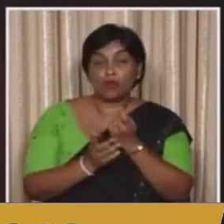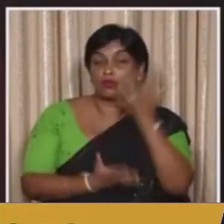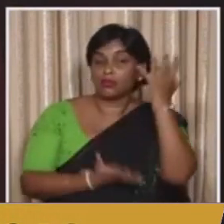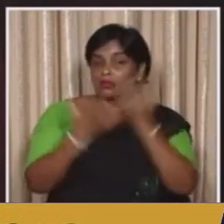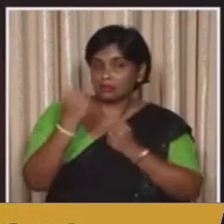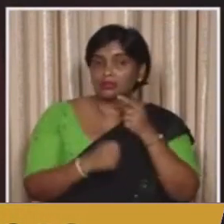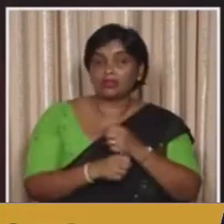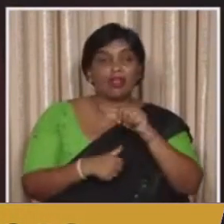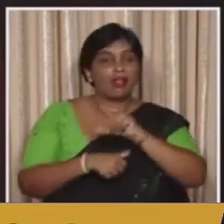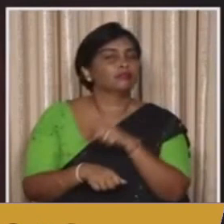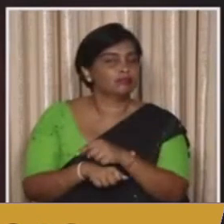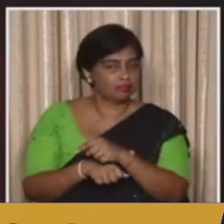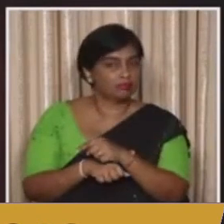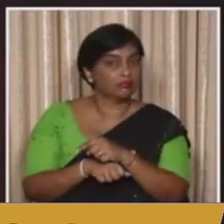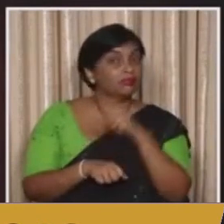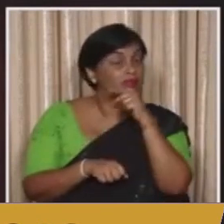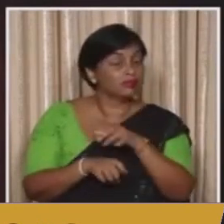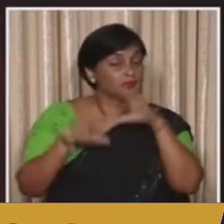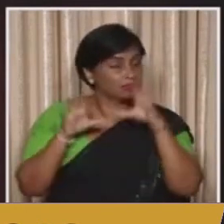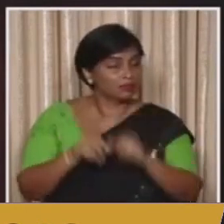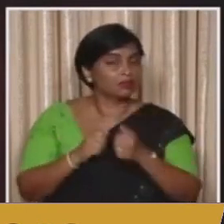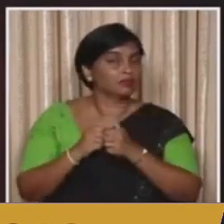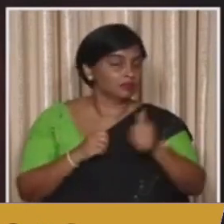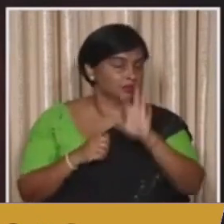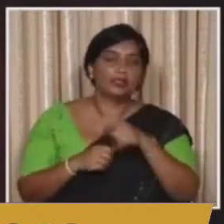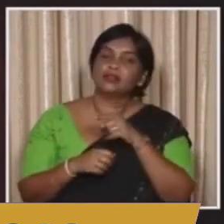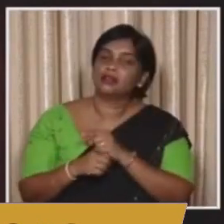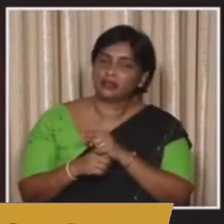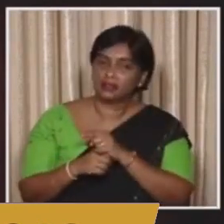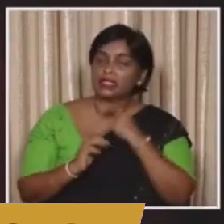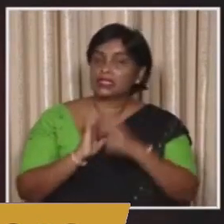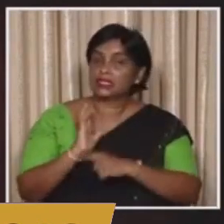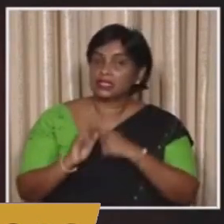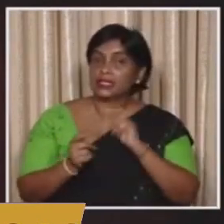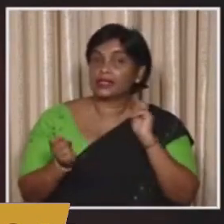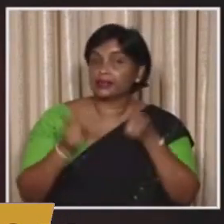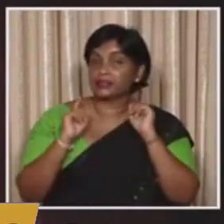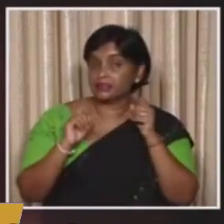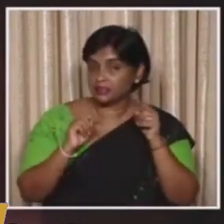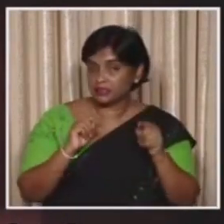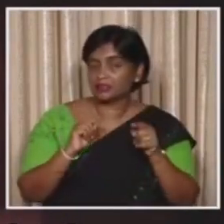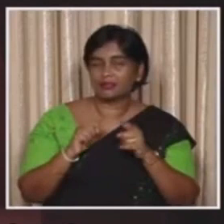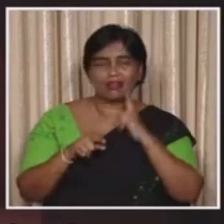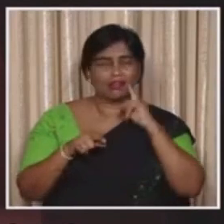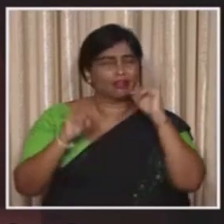උපයන ආයතනයක් බවට ඒක ඒකාධිකාරිය තබා ගැනීම සඳහා තමයි ශ්‍රී ලංකා ක්‍රිකට් ක්‍රීඩාව